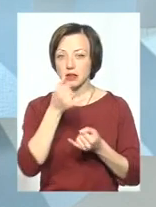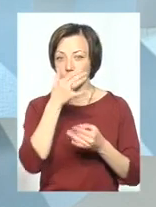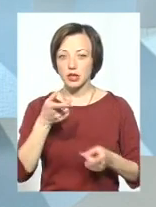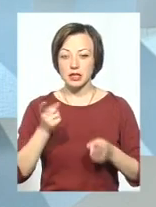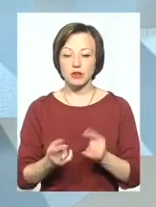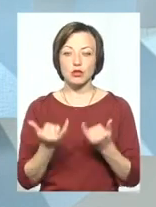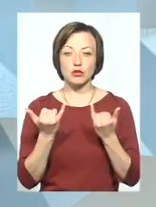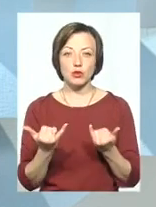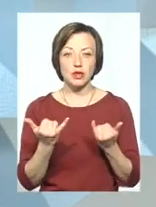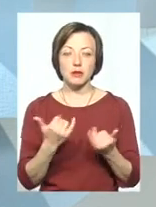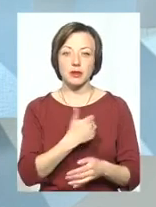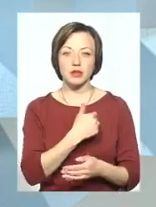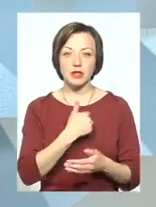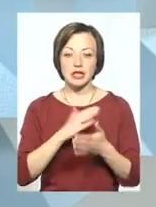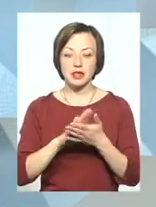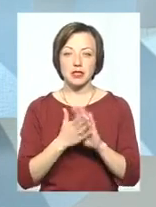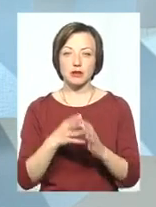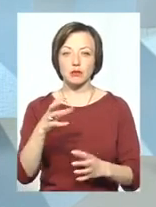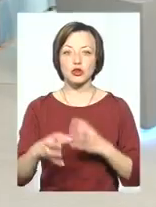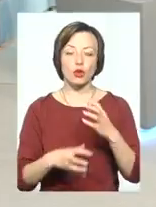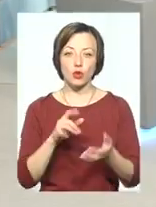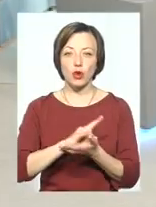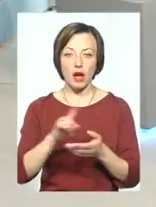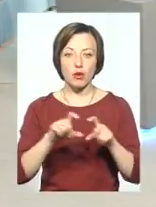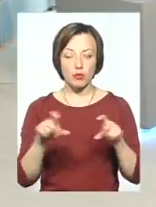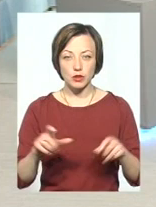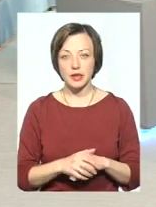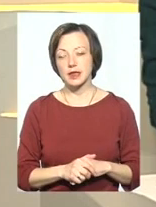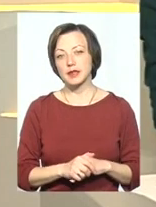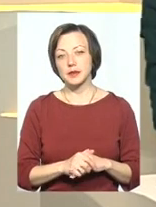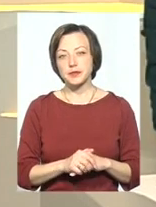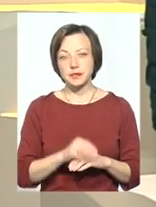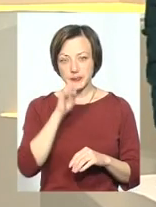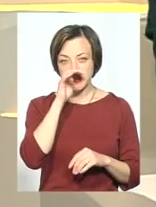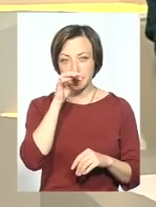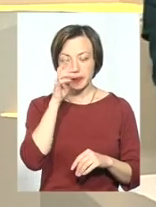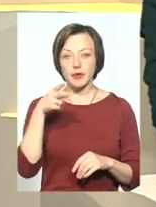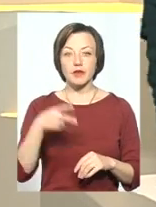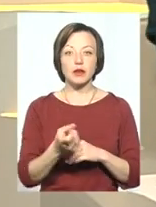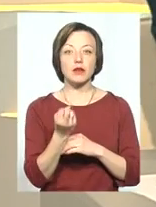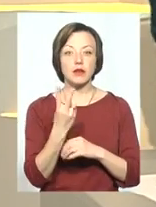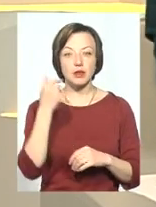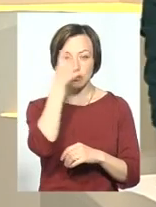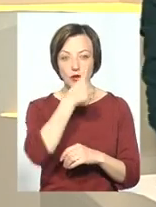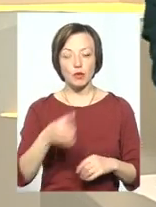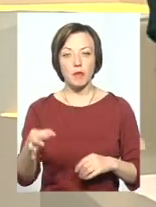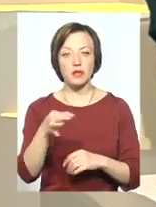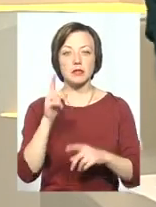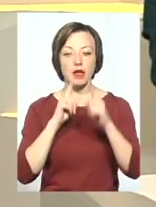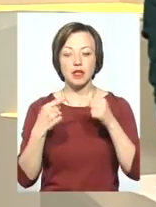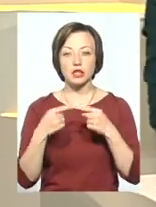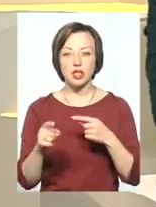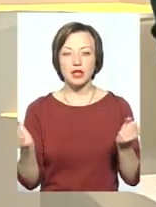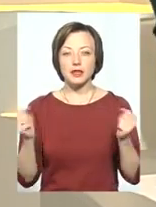дійсно на сьогодні претендувати на статус міжнародного фонду. Разом з тим, ще в 2012му році обласна рада іншого скликання,